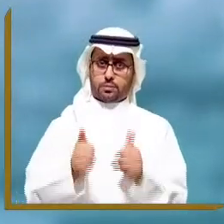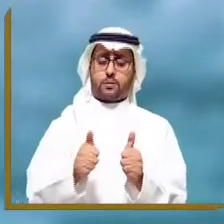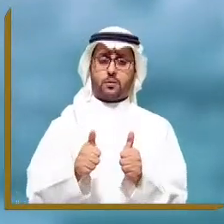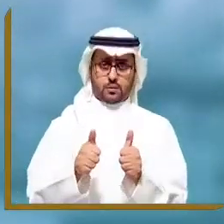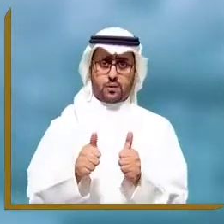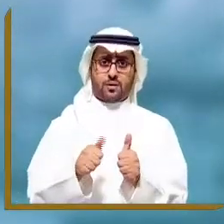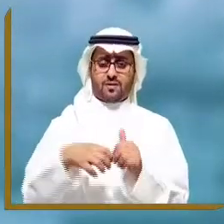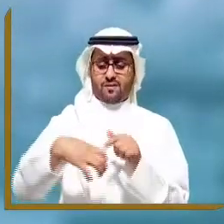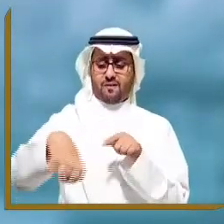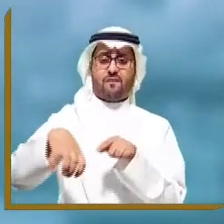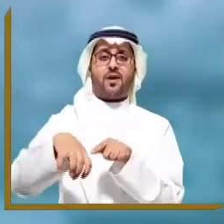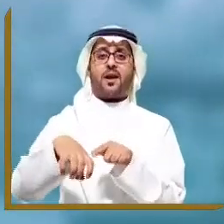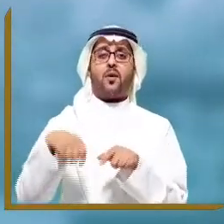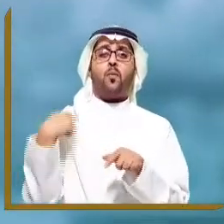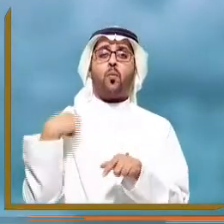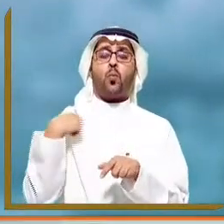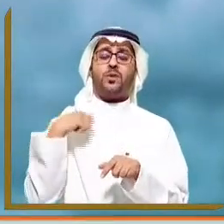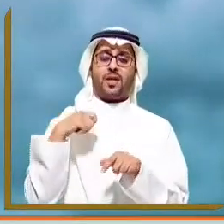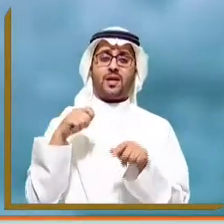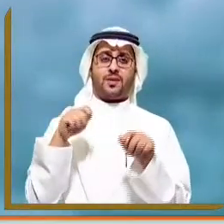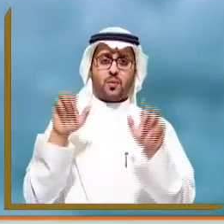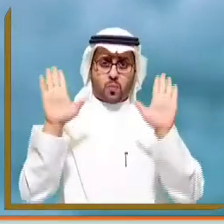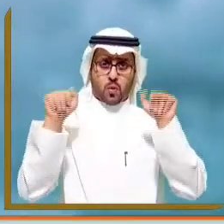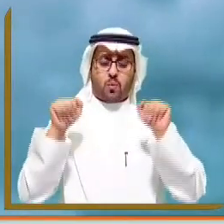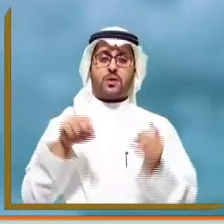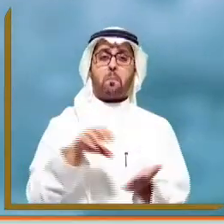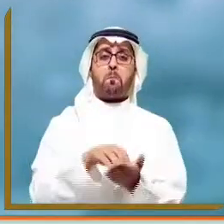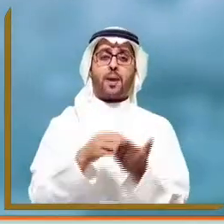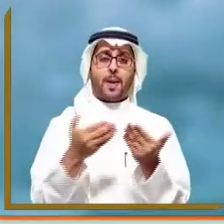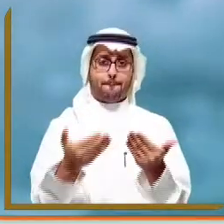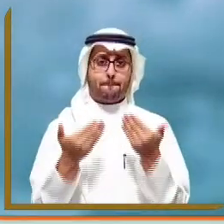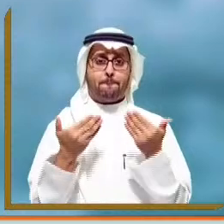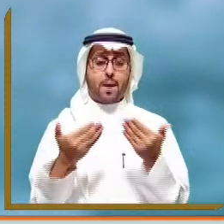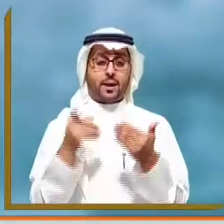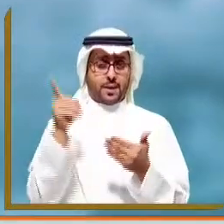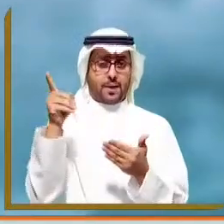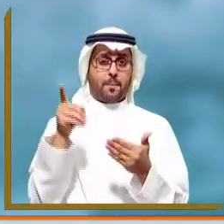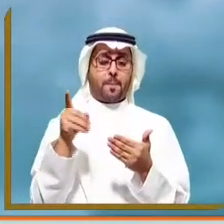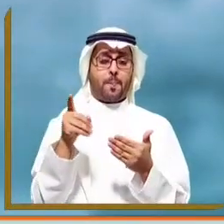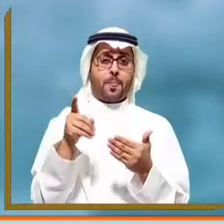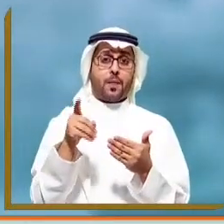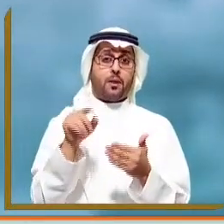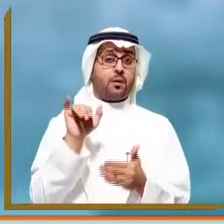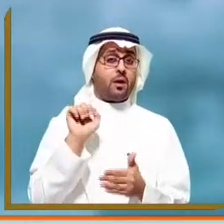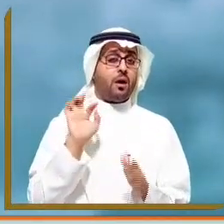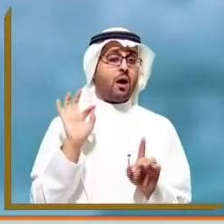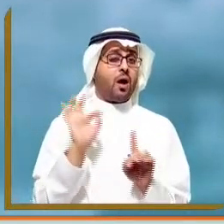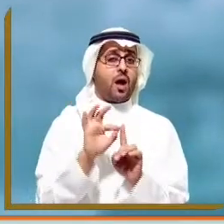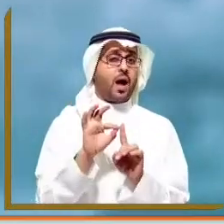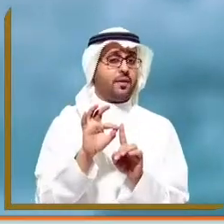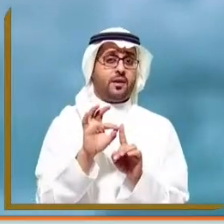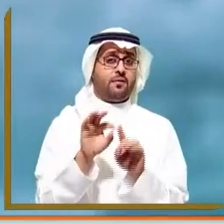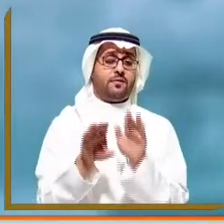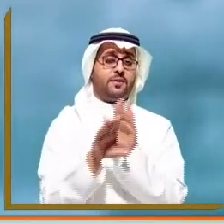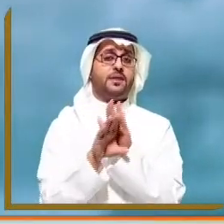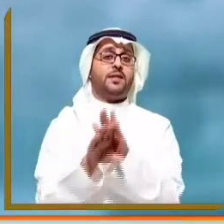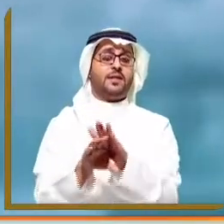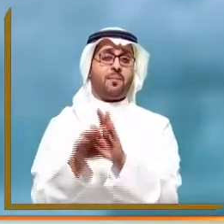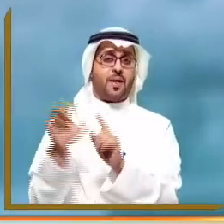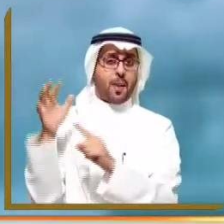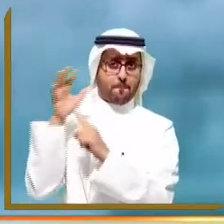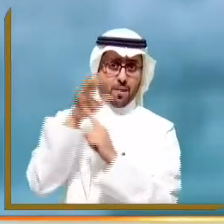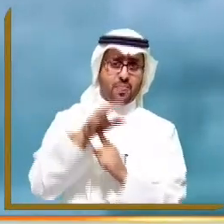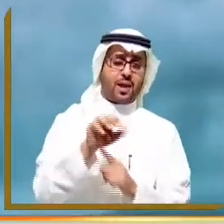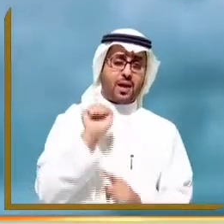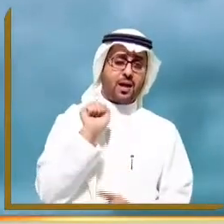أطلق فرع وزارة الشؤون الإسلامية بمنطقة مكة المكرمة مبادرة ظل ووقاية لخدمة ضيوف الرحمن من